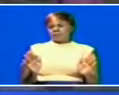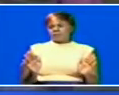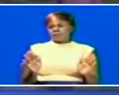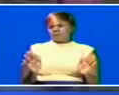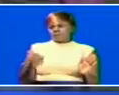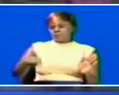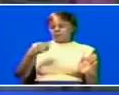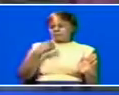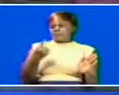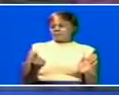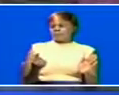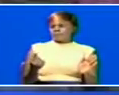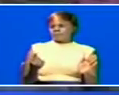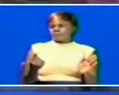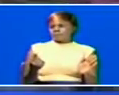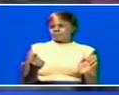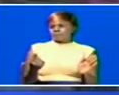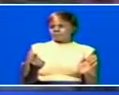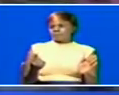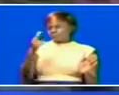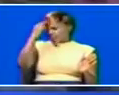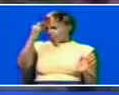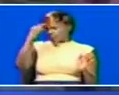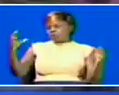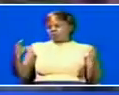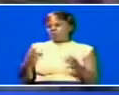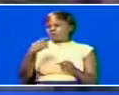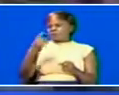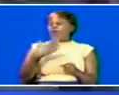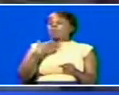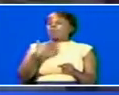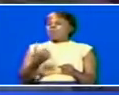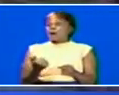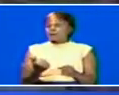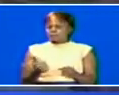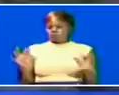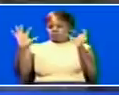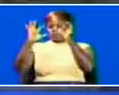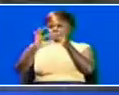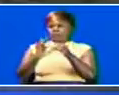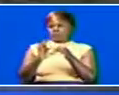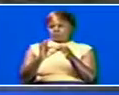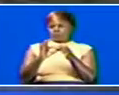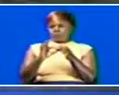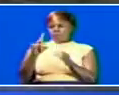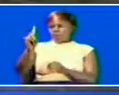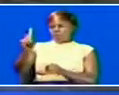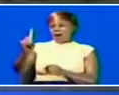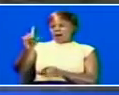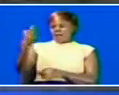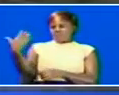tunasema kama jamii ya Masai, tunataka tuungane, tukue kitu